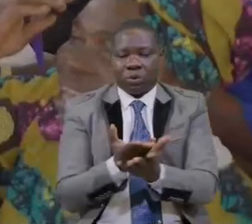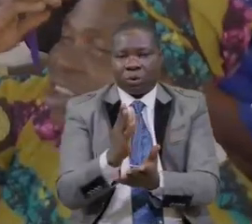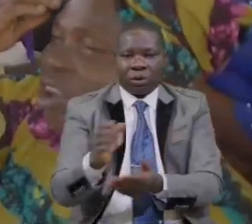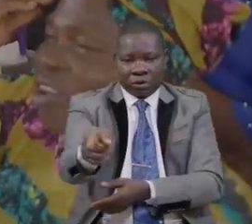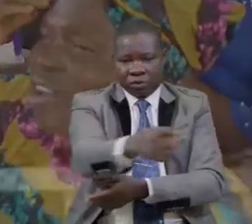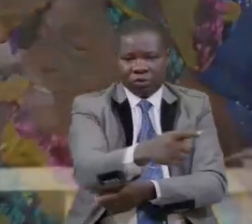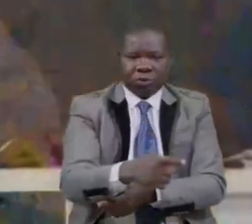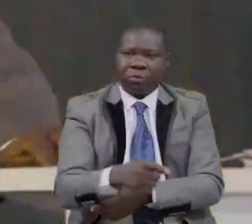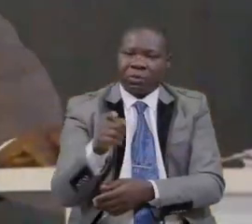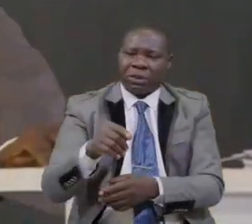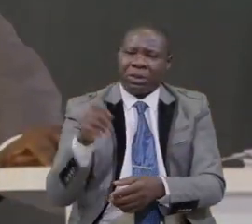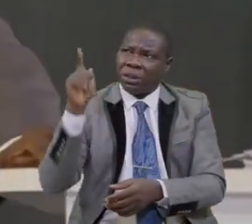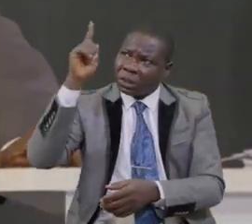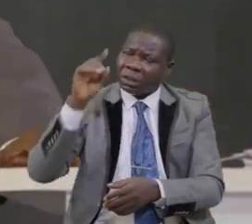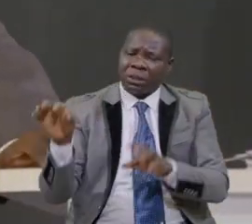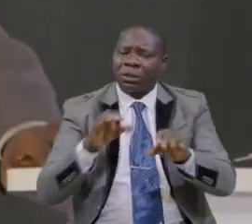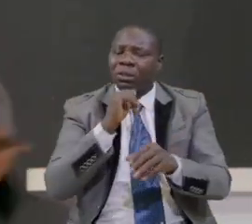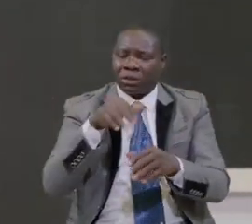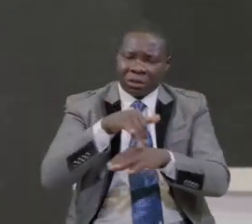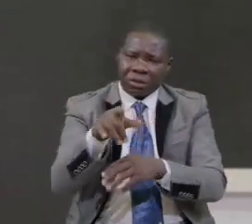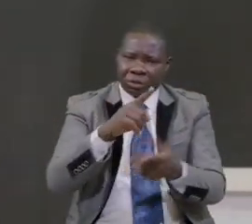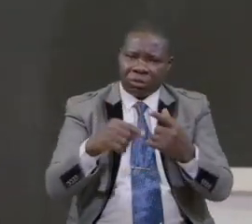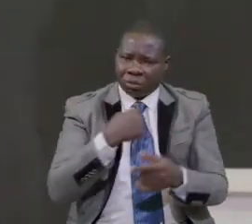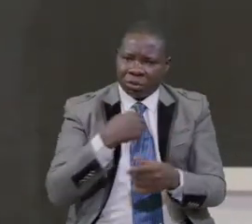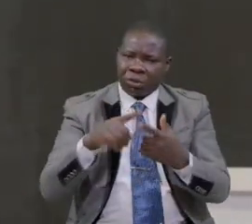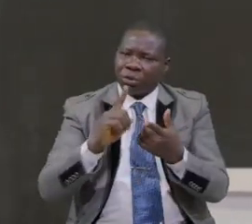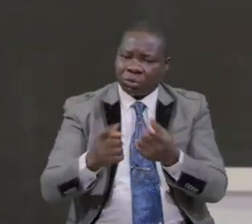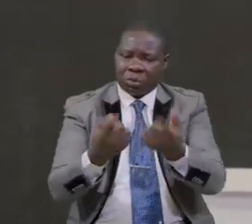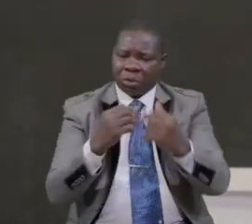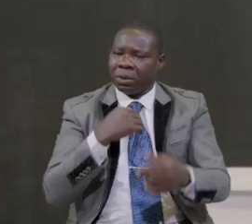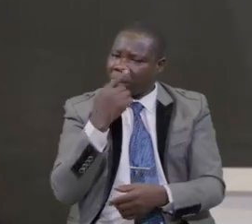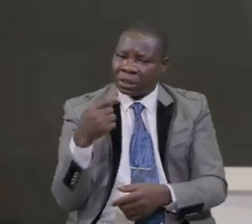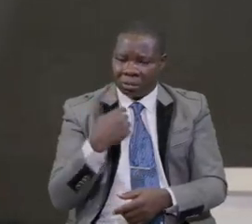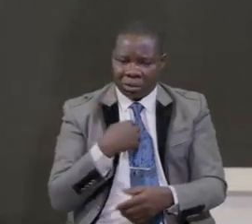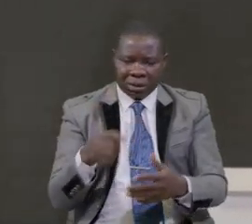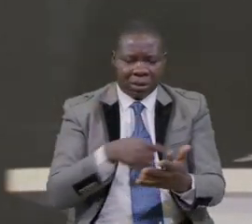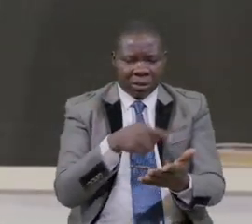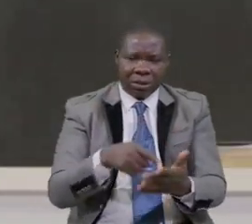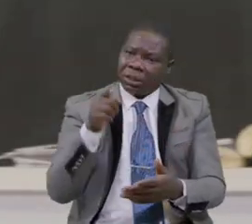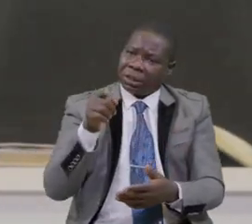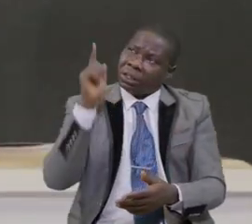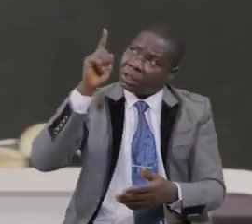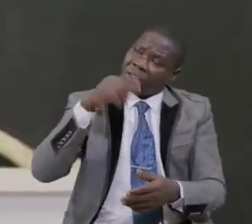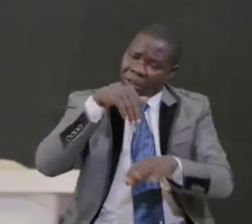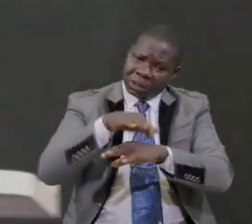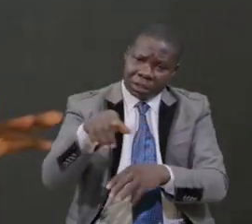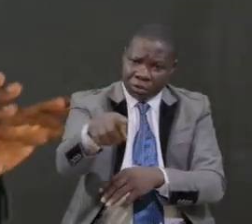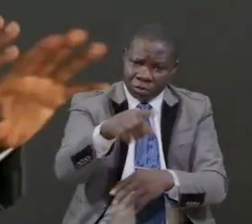Il t'a pas envoyé vers moi pour venir me dire cela. Il t'a envoyé vers moi pour que je puisse te